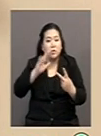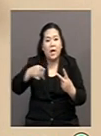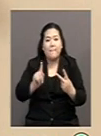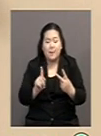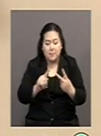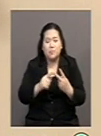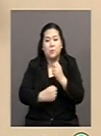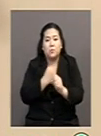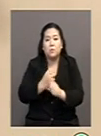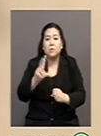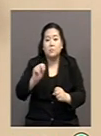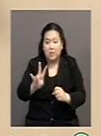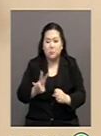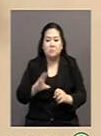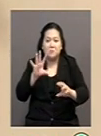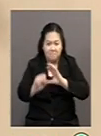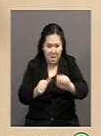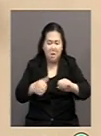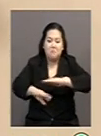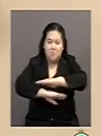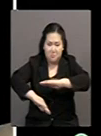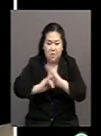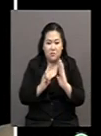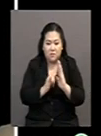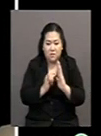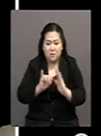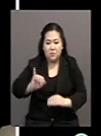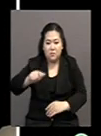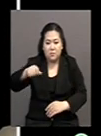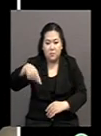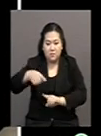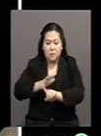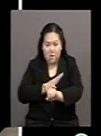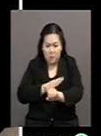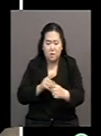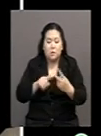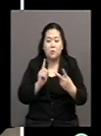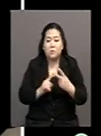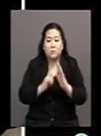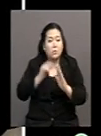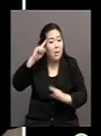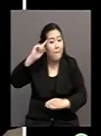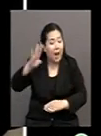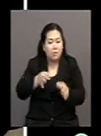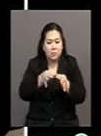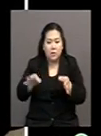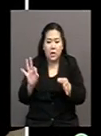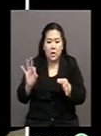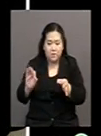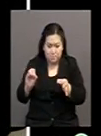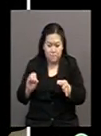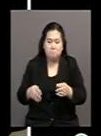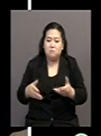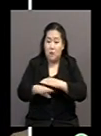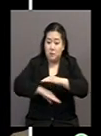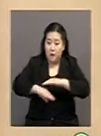ลางนะคะเป็นยาไอซ์2ถุงน้ำหนัก10กรัมเศษแล้วก็ยาบ้าอีก90เม็ดขณะที่กำลังนำยาบ้ามาส่ง